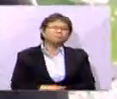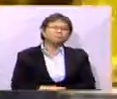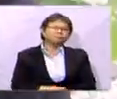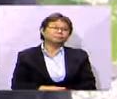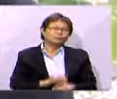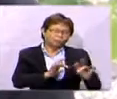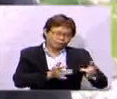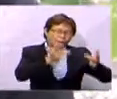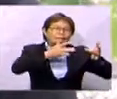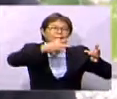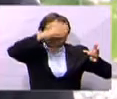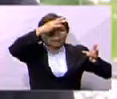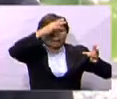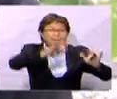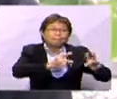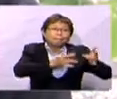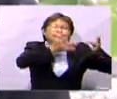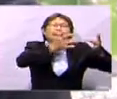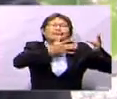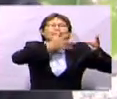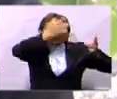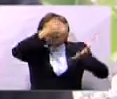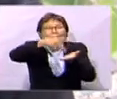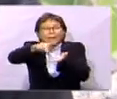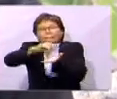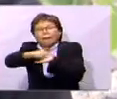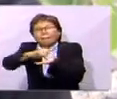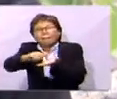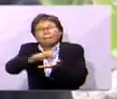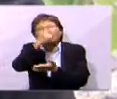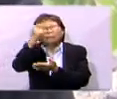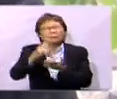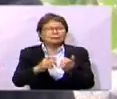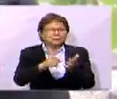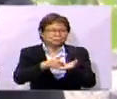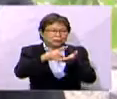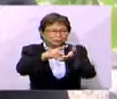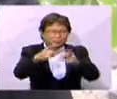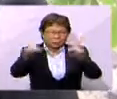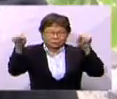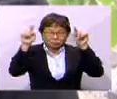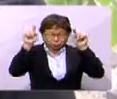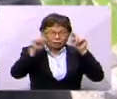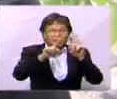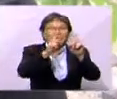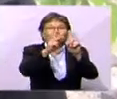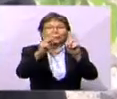beban parents kita untuk bayar yuran tu. Sebab derma siswa ni untuk ijazah RM1,000.